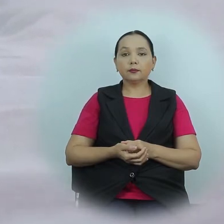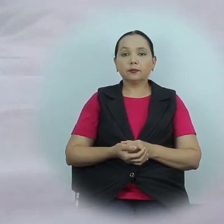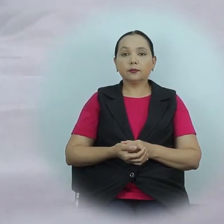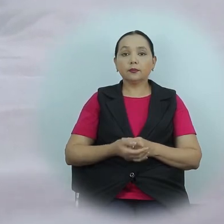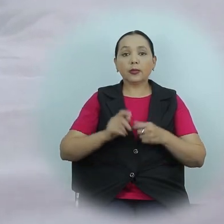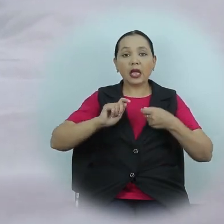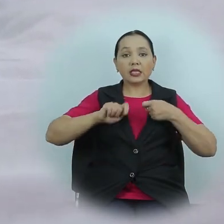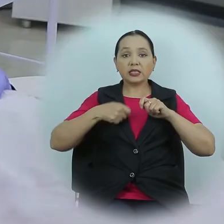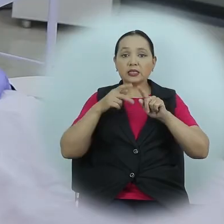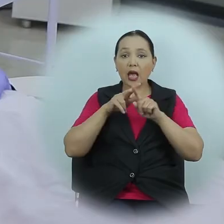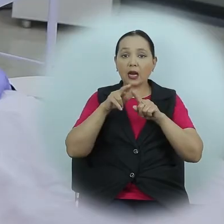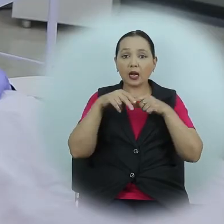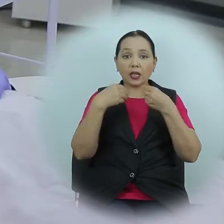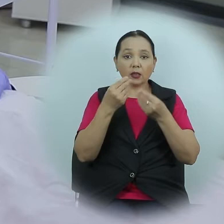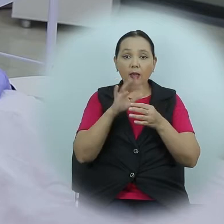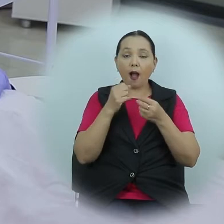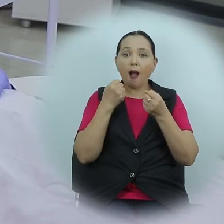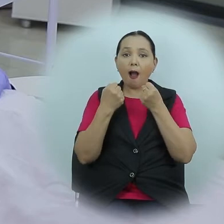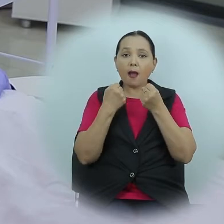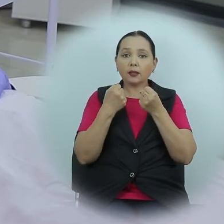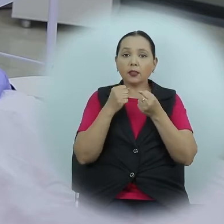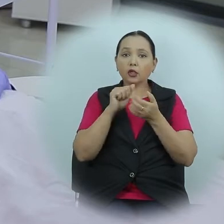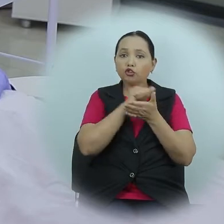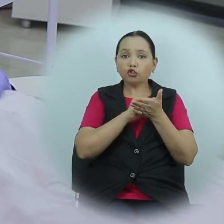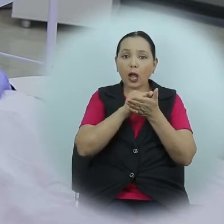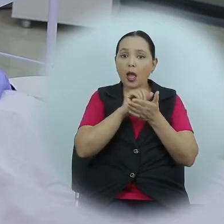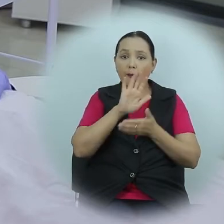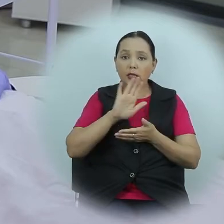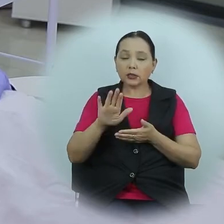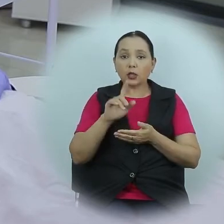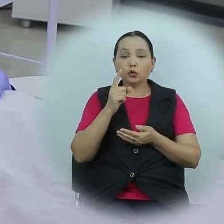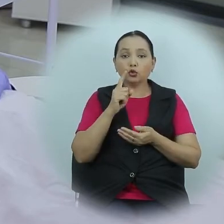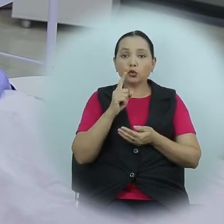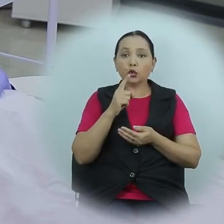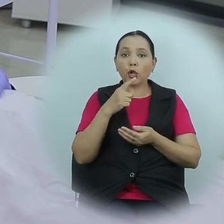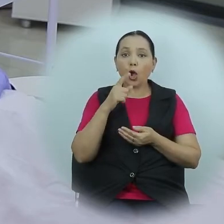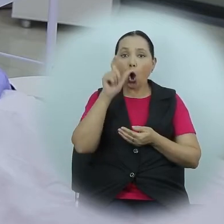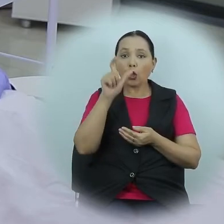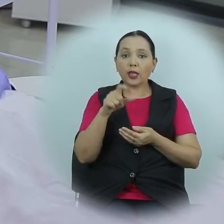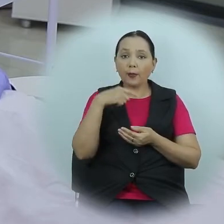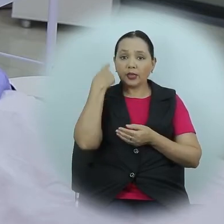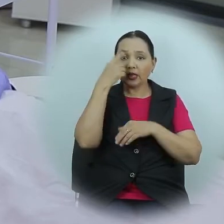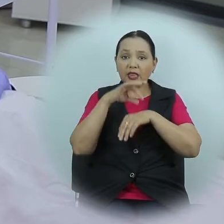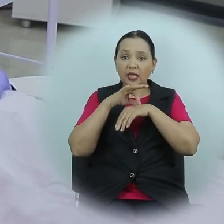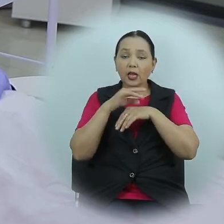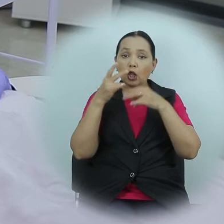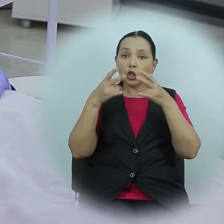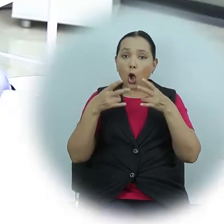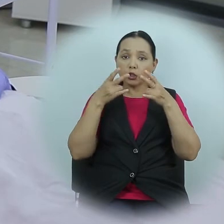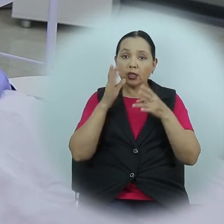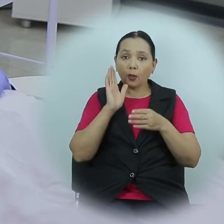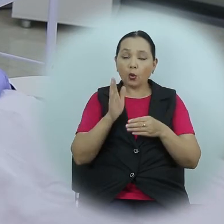Zarar yetkazmasdan, qattiq ishqalamasdan, chunki odamning yuzi terisi juda nozik